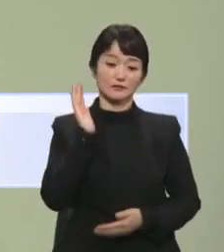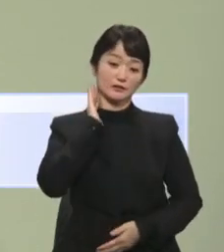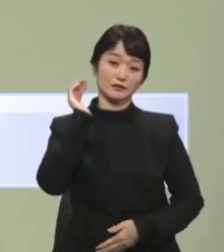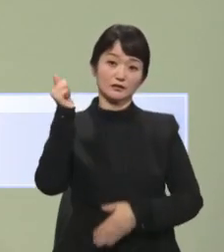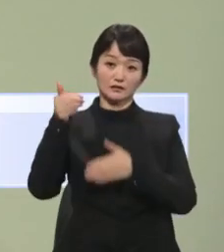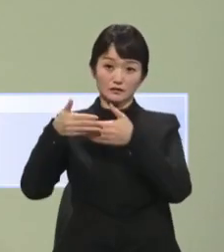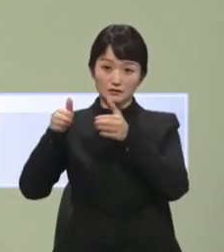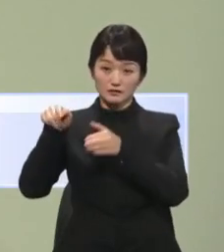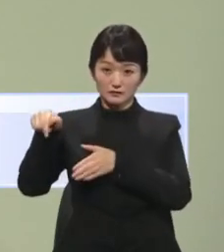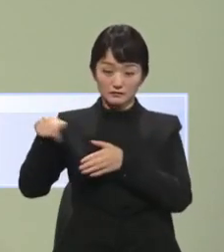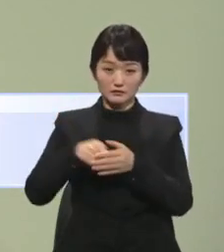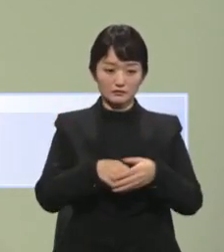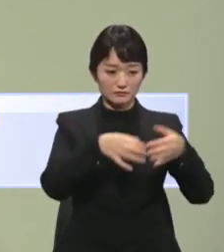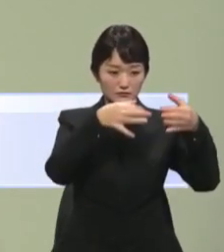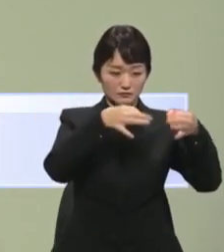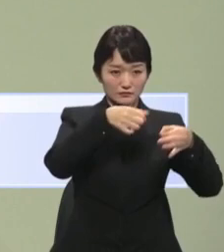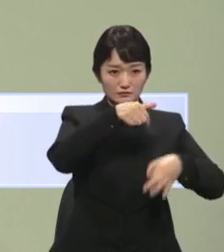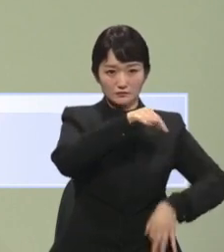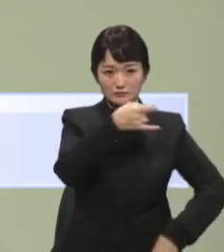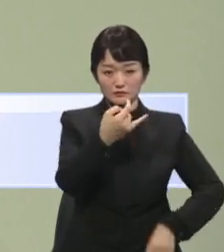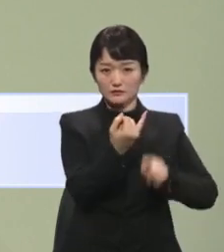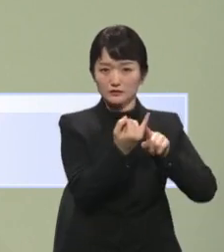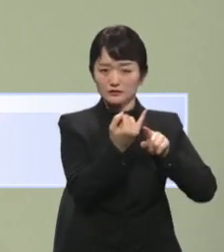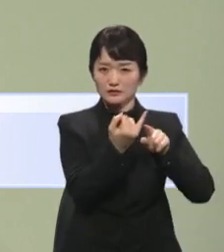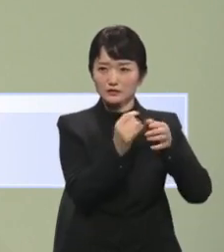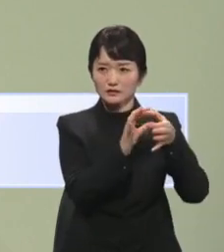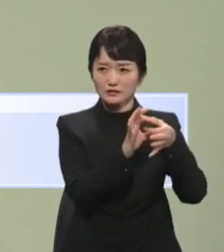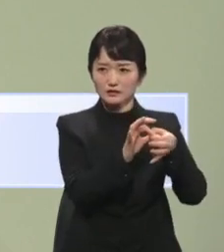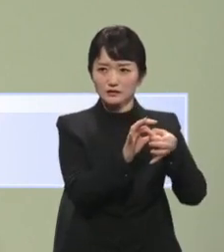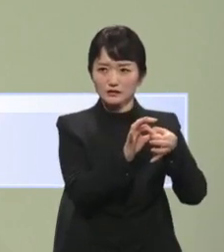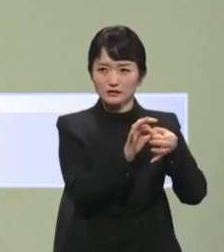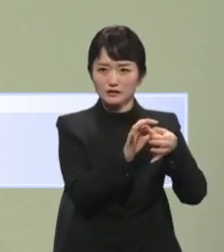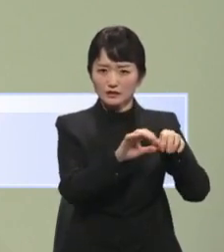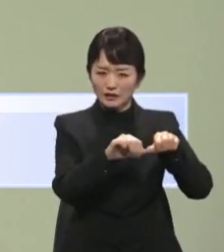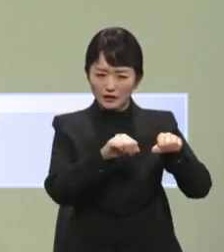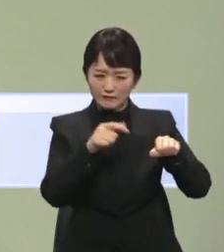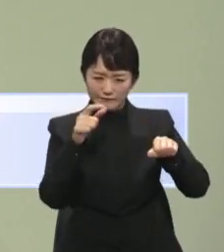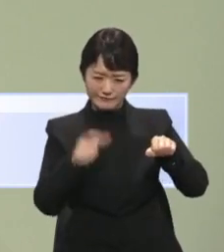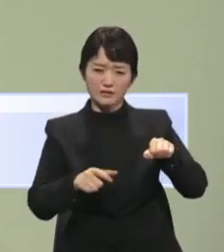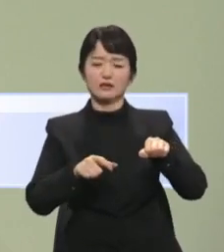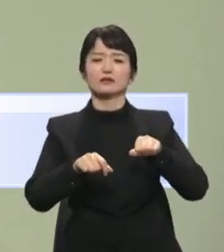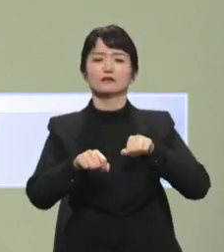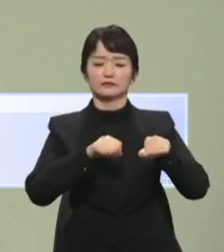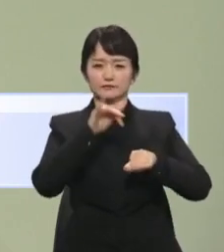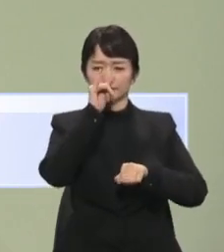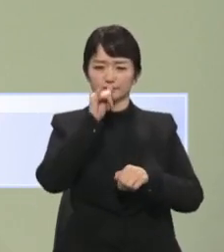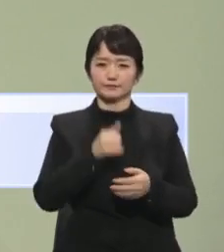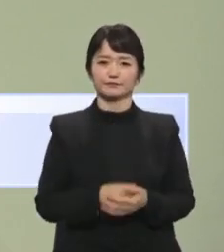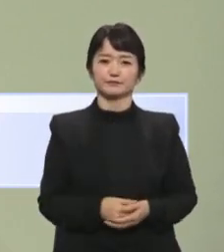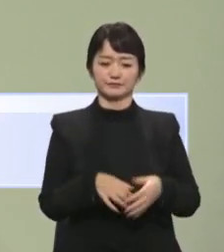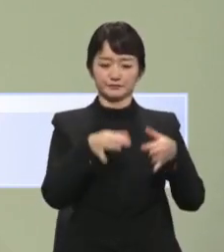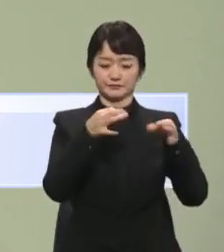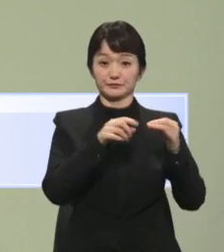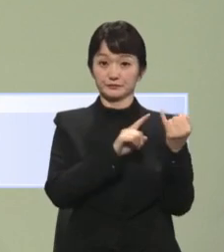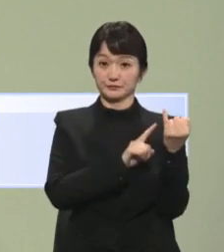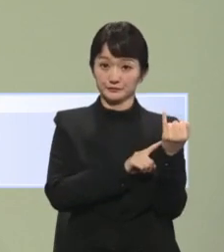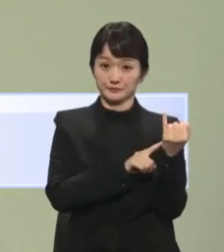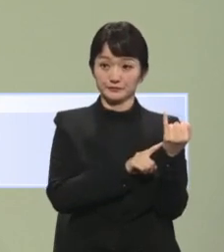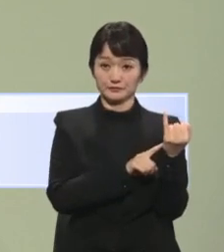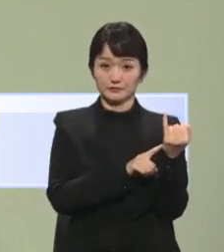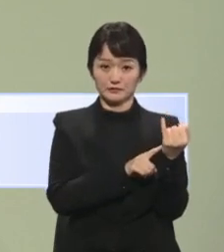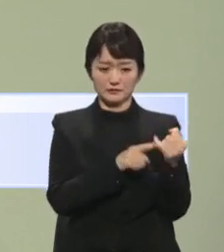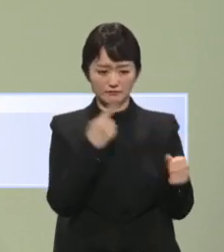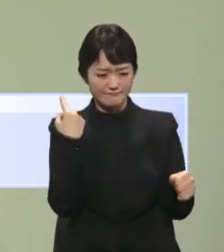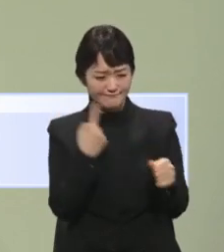김건희 여사와 관련된 논란에 있어서는 좀 강경하게 대응하는 면이 있었어요 실제로 뭐 김건희 여사에 대해서 뭔가